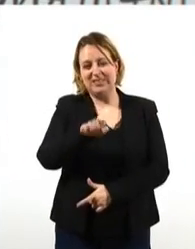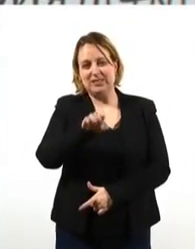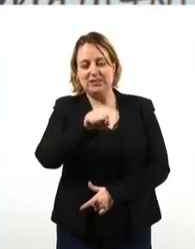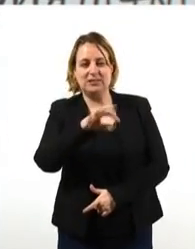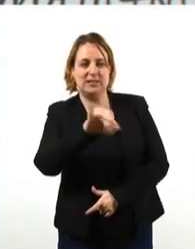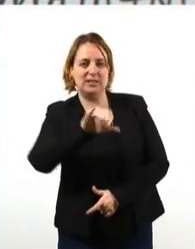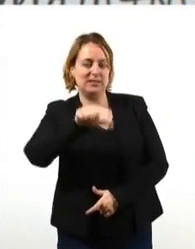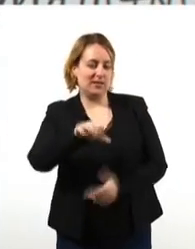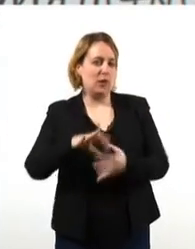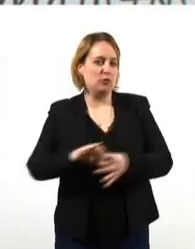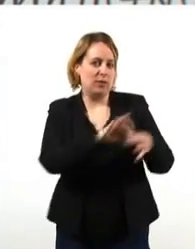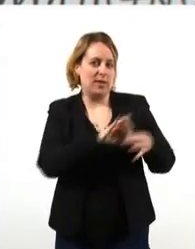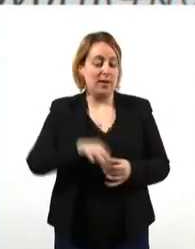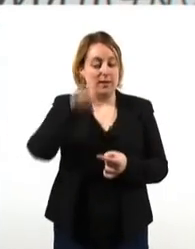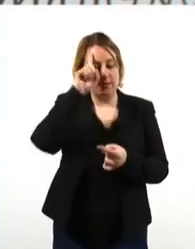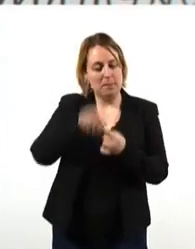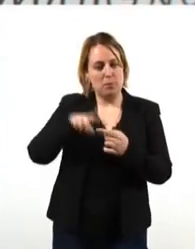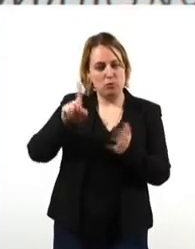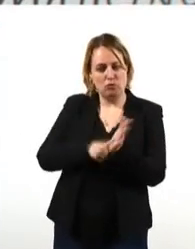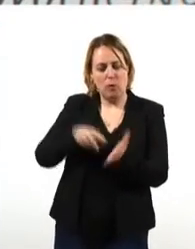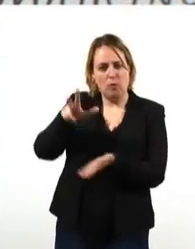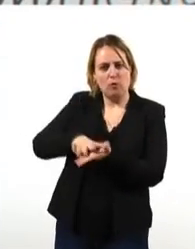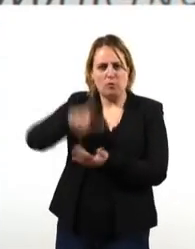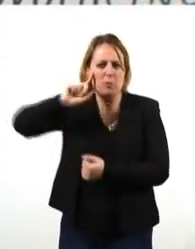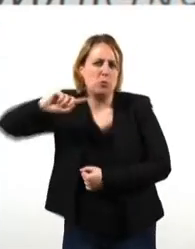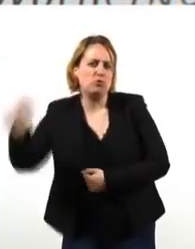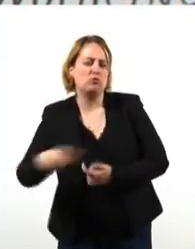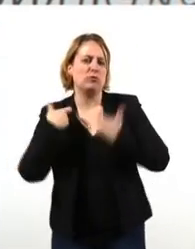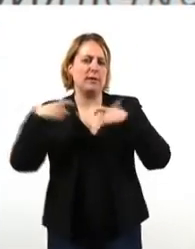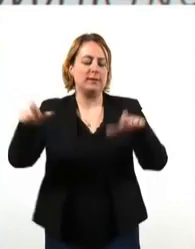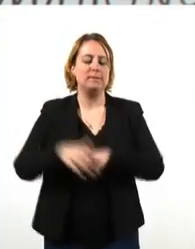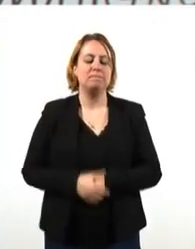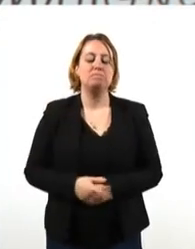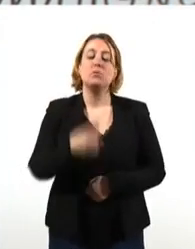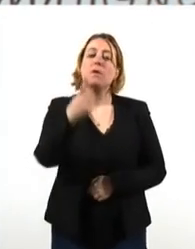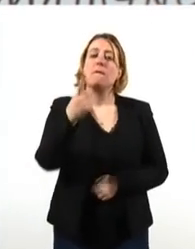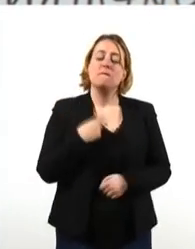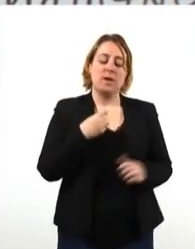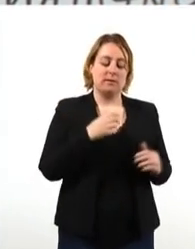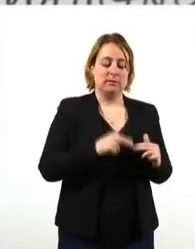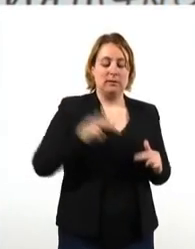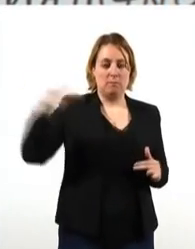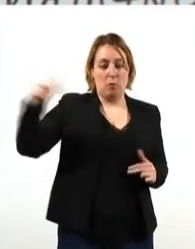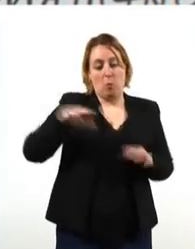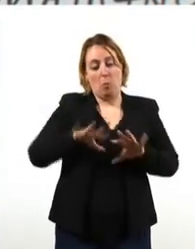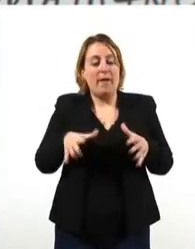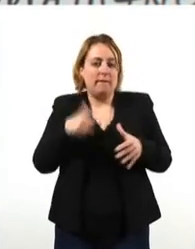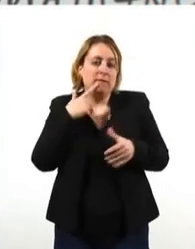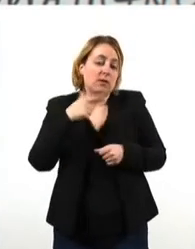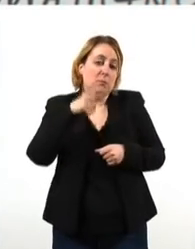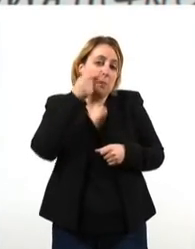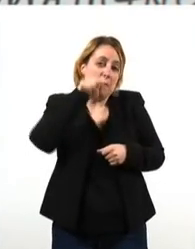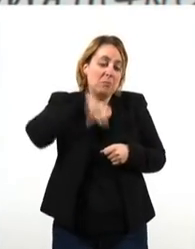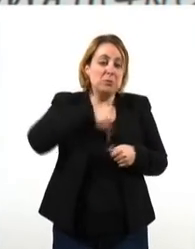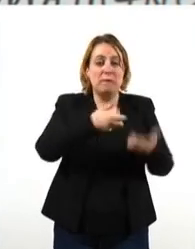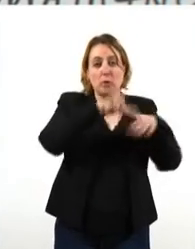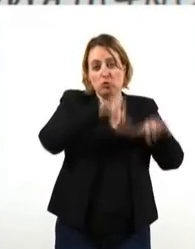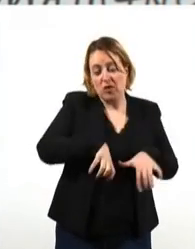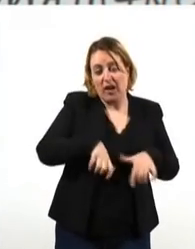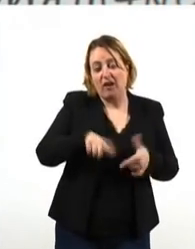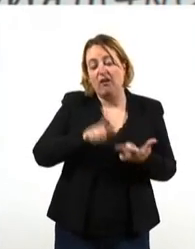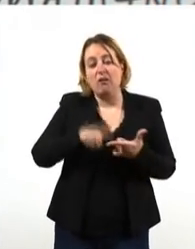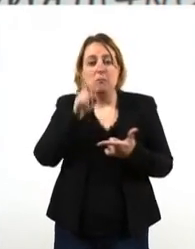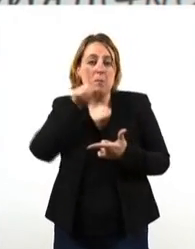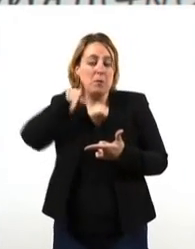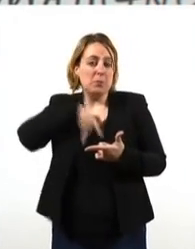tous. Et pour me présenter, donc moi, je suis issue de la classe moyenne. Donc j'ai un père fonctionnaire, une mère assistante de vie. Et